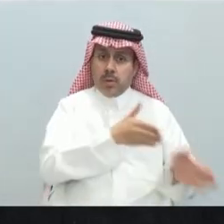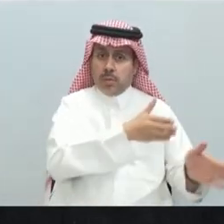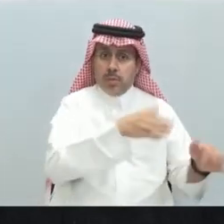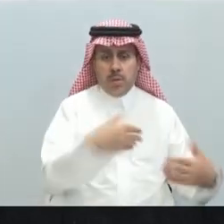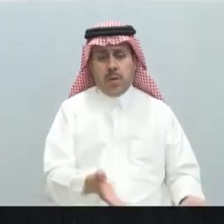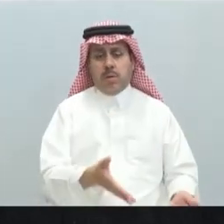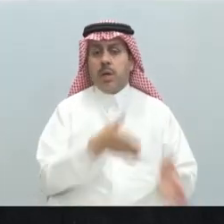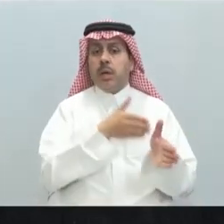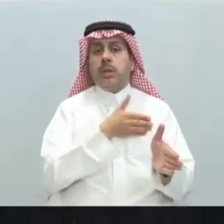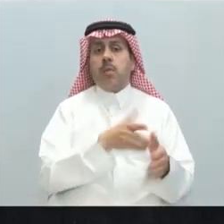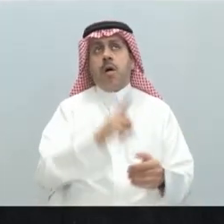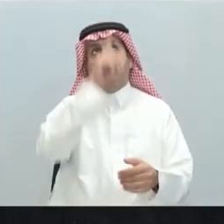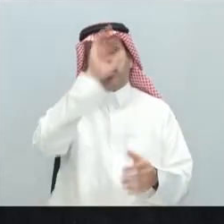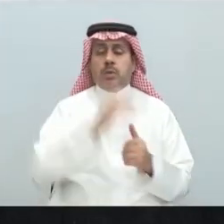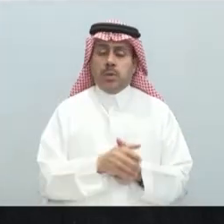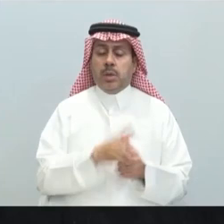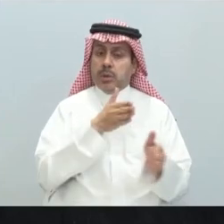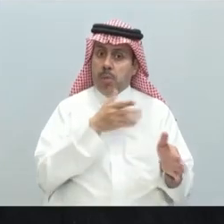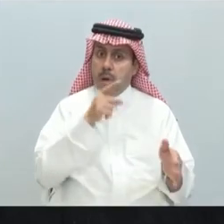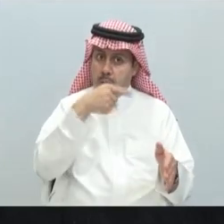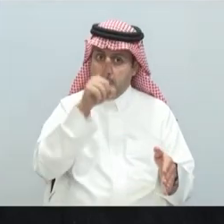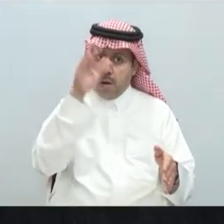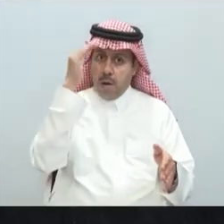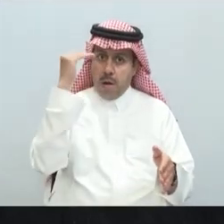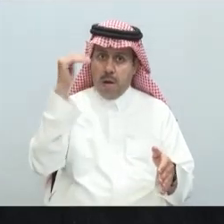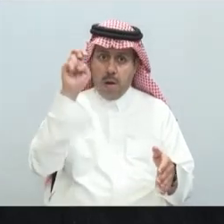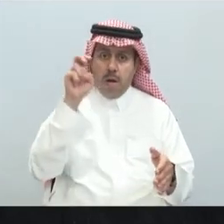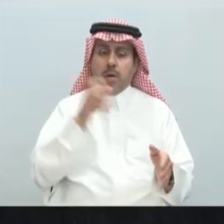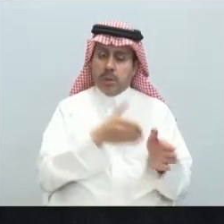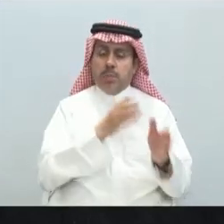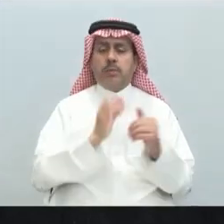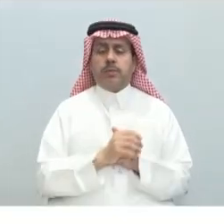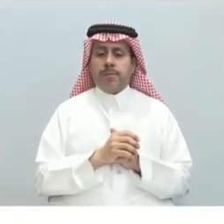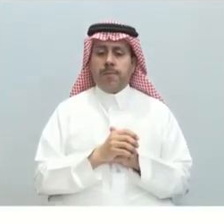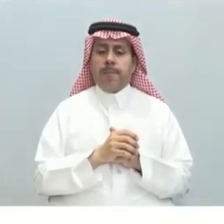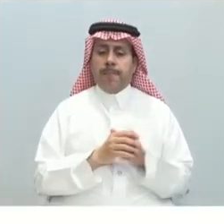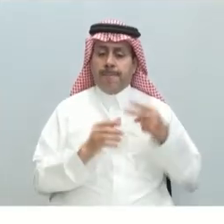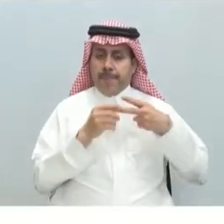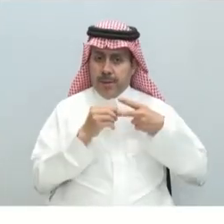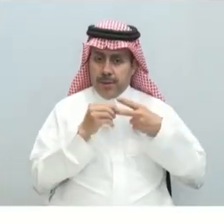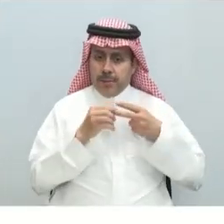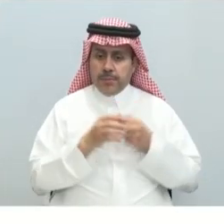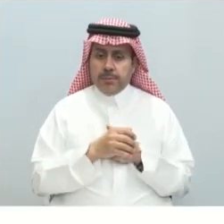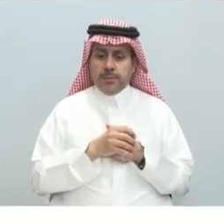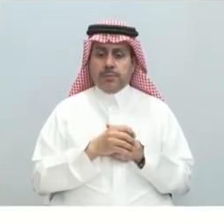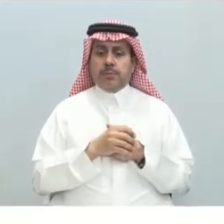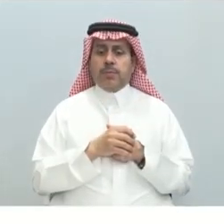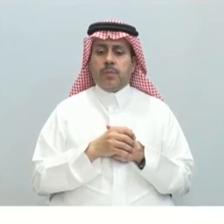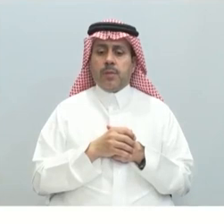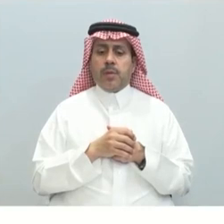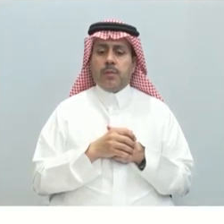الشبهه التافهه التي واضح بطلانها ايضا ناتي واياكم ايها الطلاب والطالبات